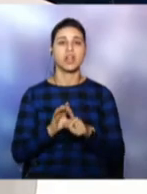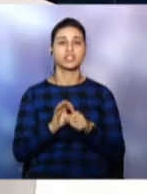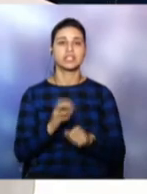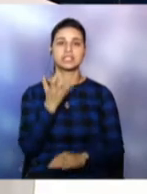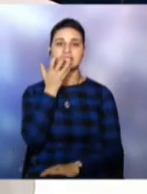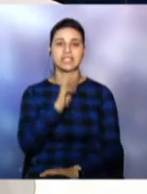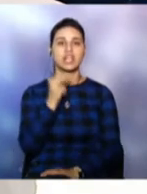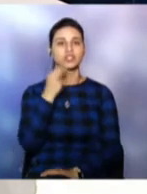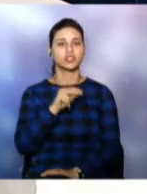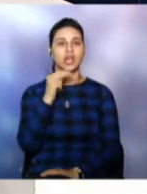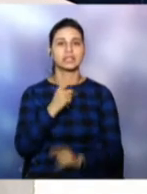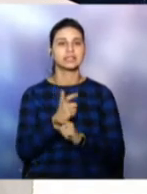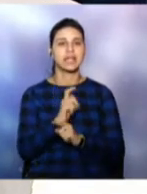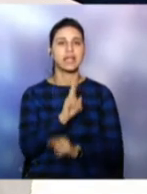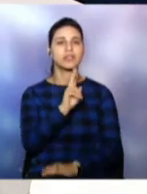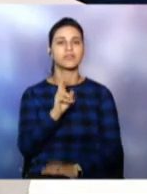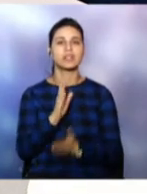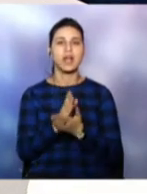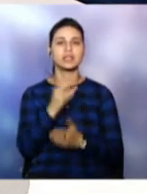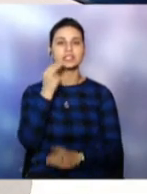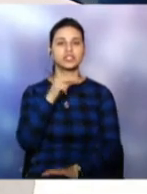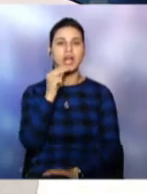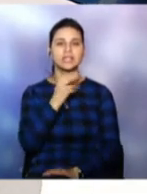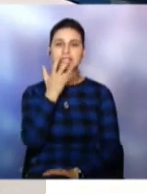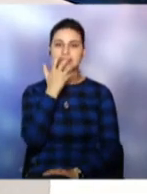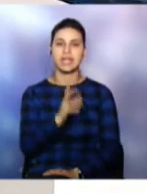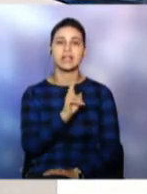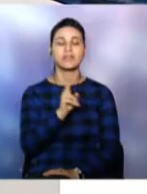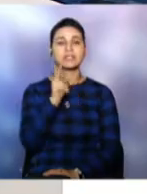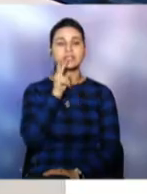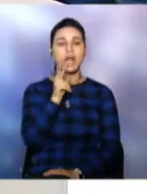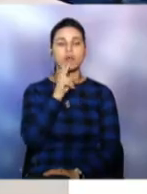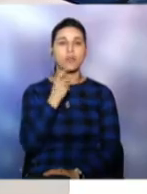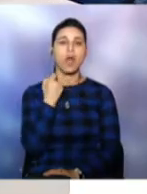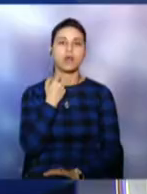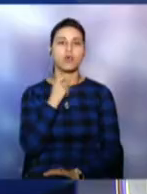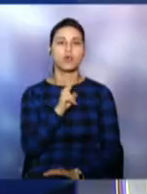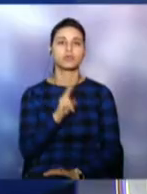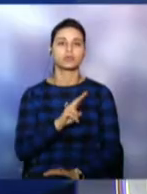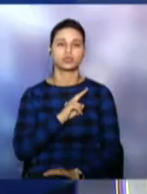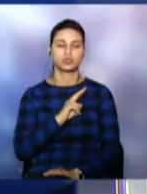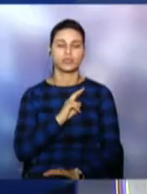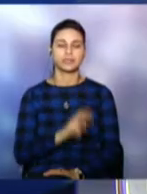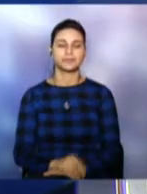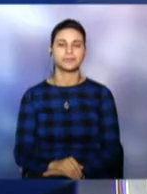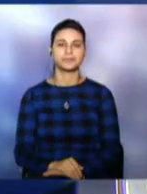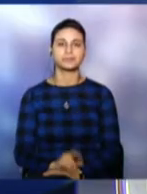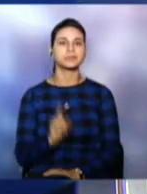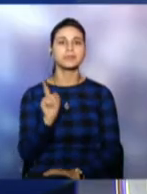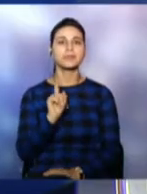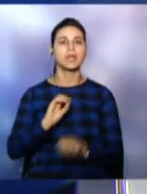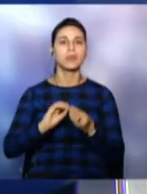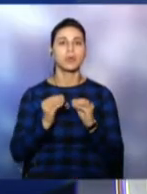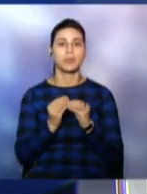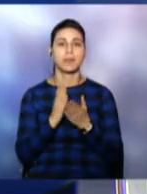ცხელ ჩაიზე, ანუ ძალიან ცხელი ჩაი იმ პირებში, ვინც თამბაქოს და ალკოჰოლს მოიხმარს ჭარბად. რა შედეგებს იძლევა